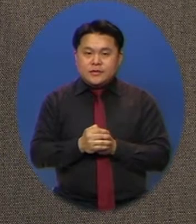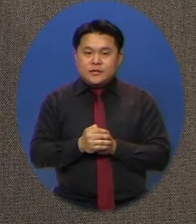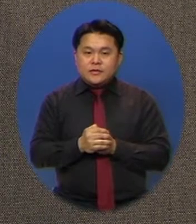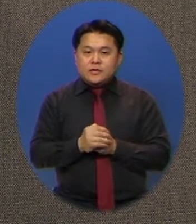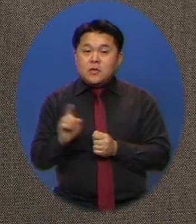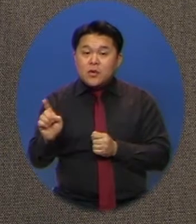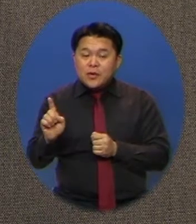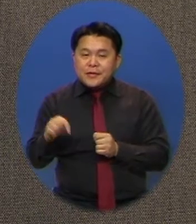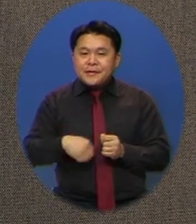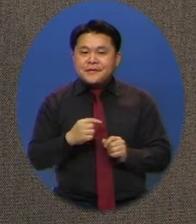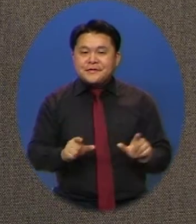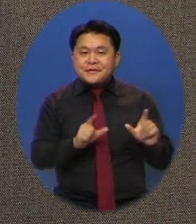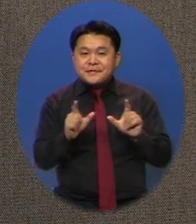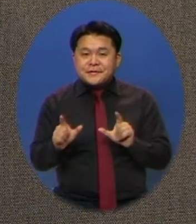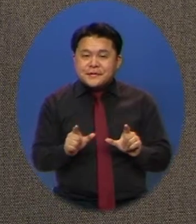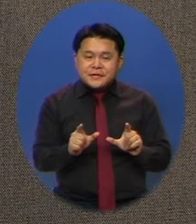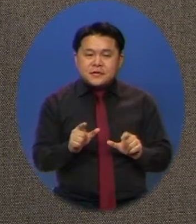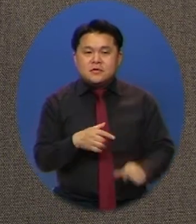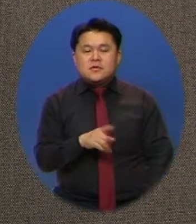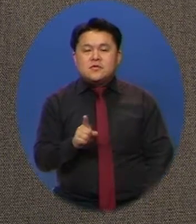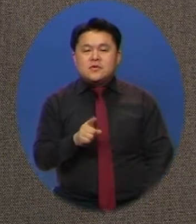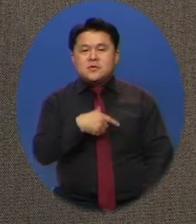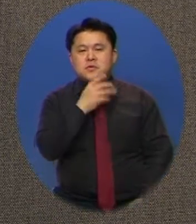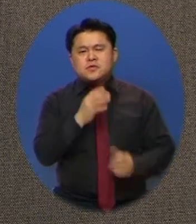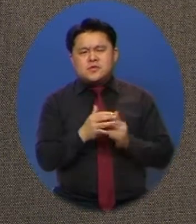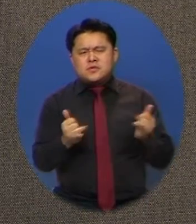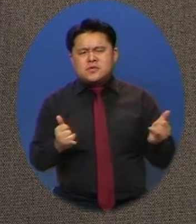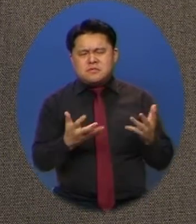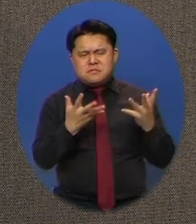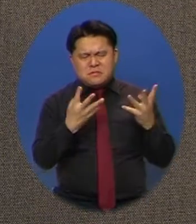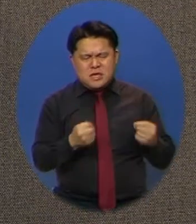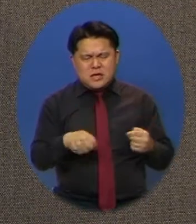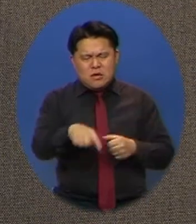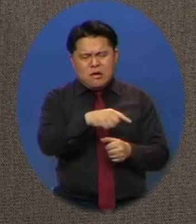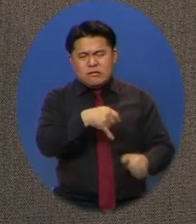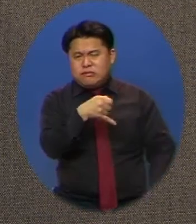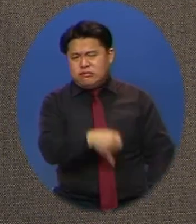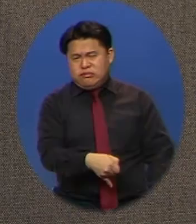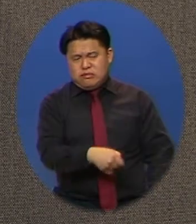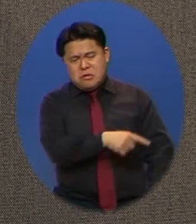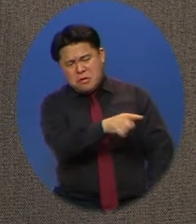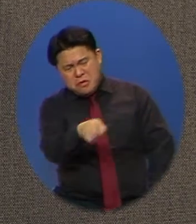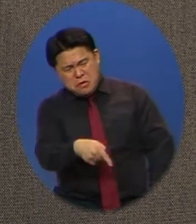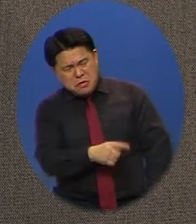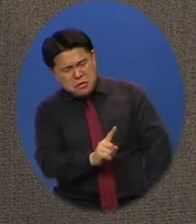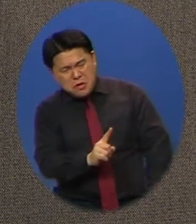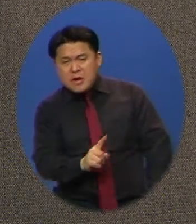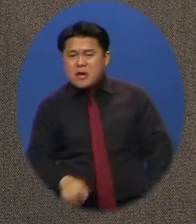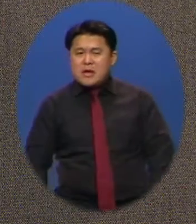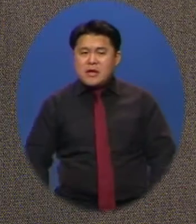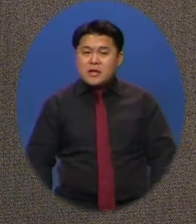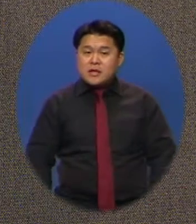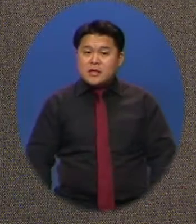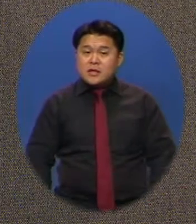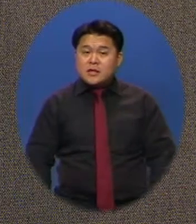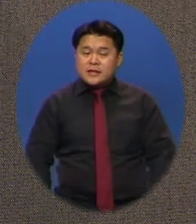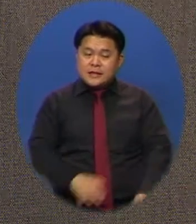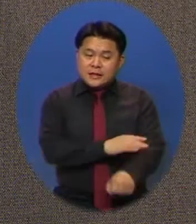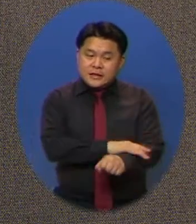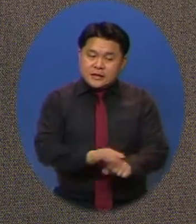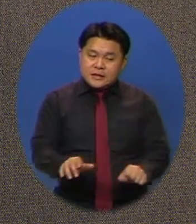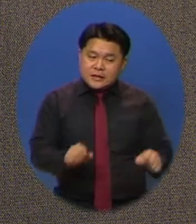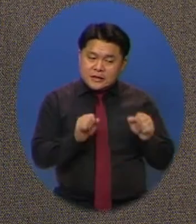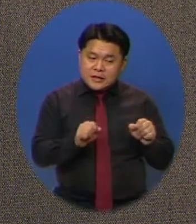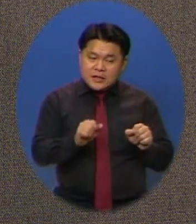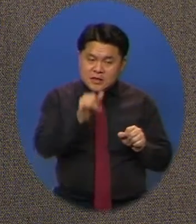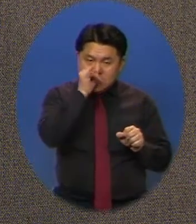그러다 보니 혼자 사시는 취약한 우리 노인분들이 많이 있습니다. 이런 분들은 기본적으로 잘